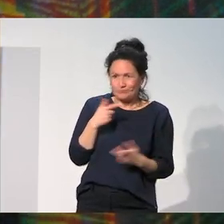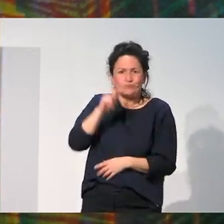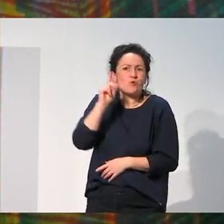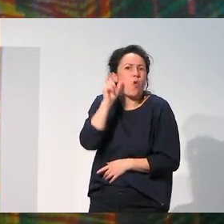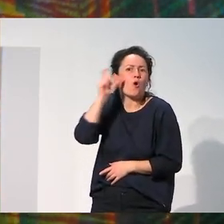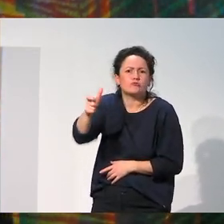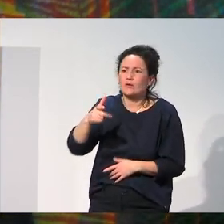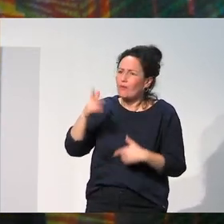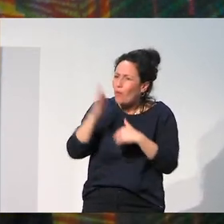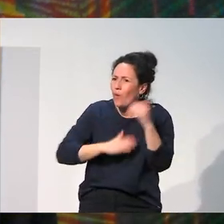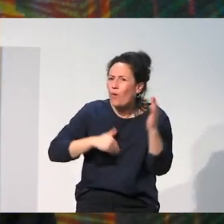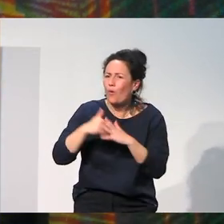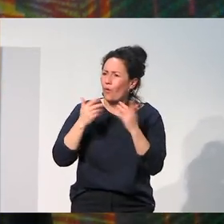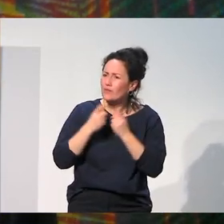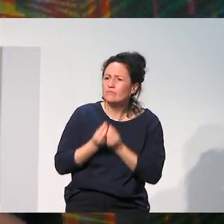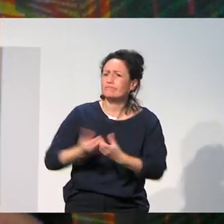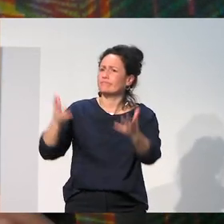dans la vague, dans l'océan.